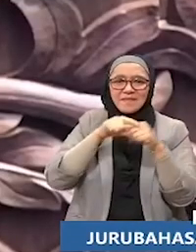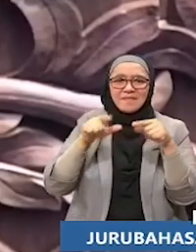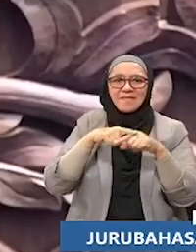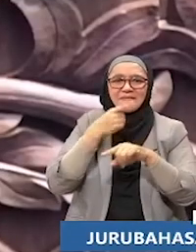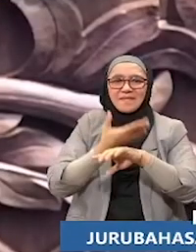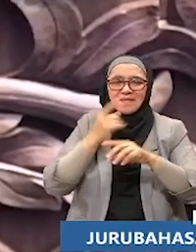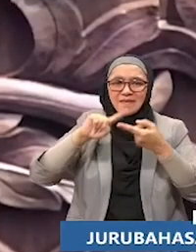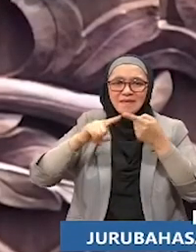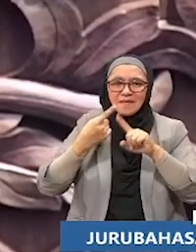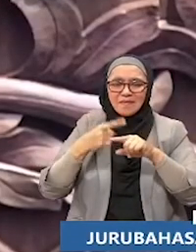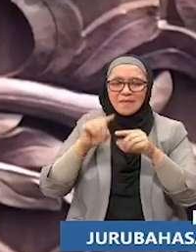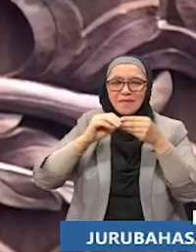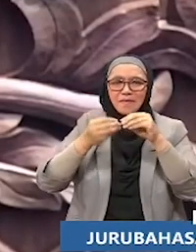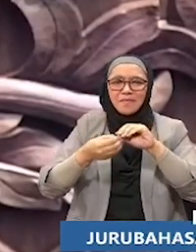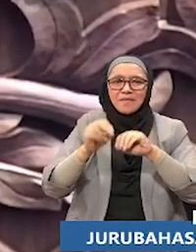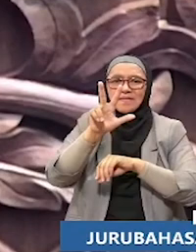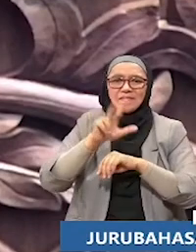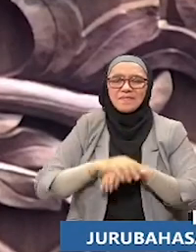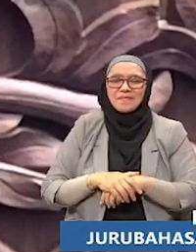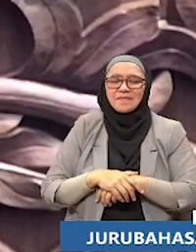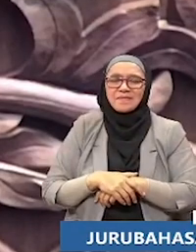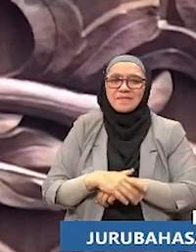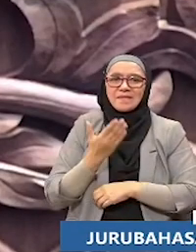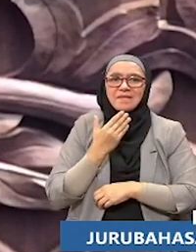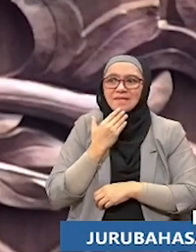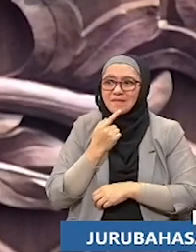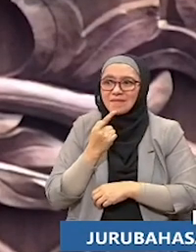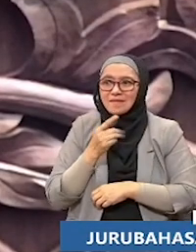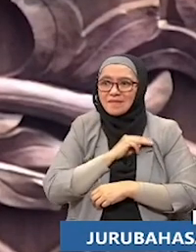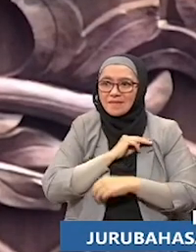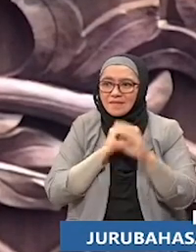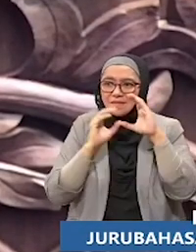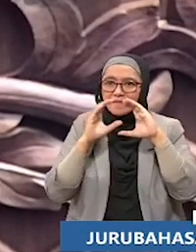Multimedia menjawab 3 minit. Ya.